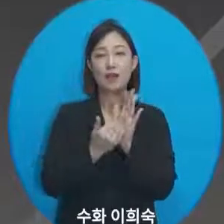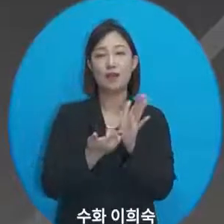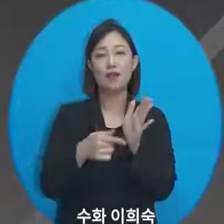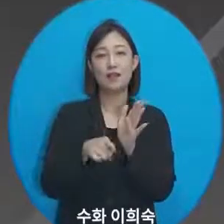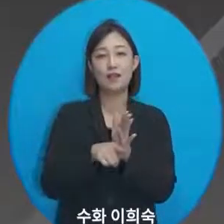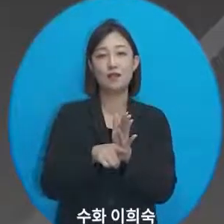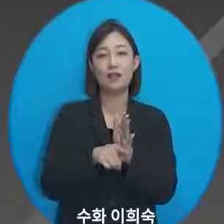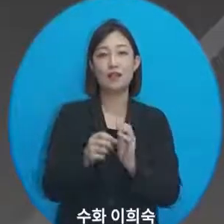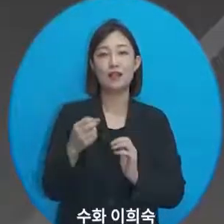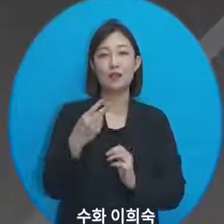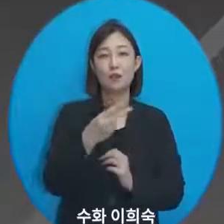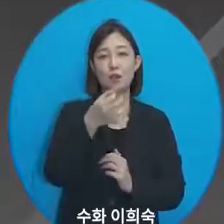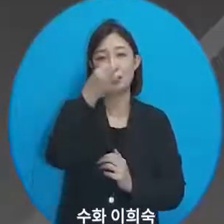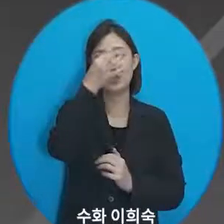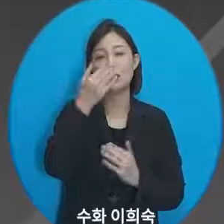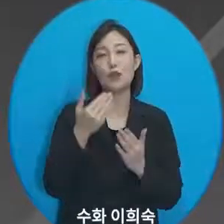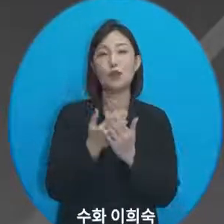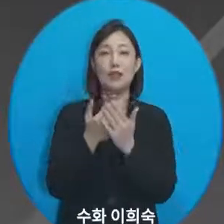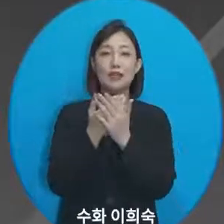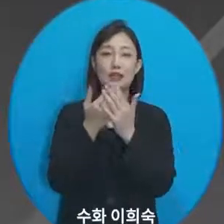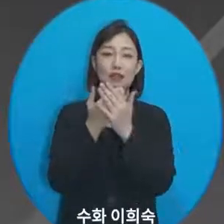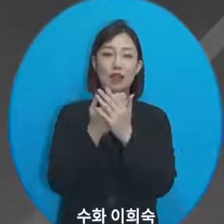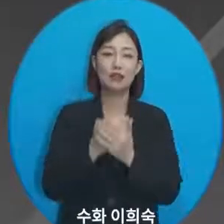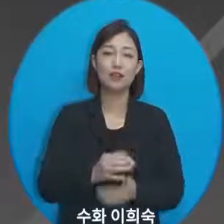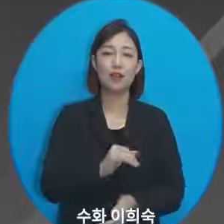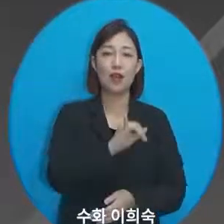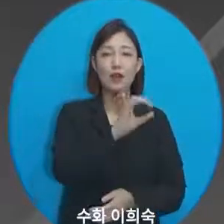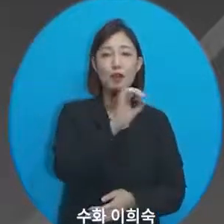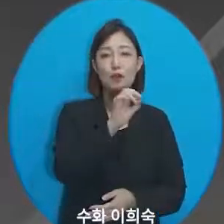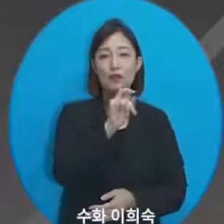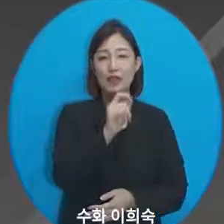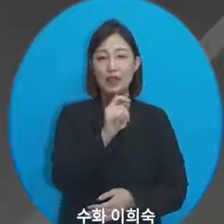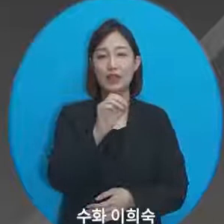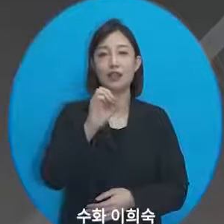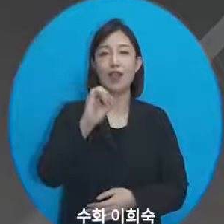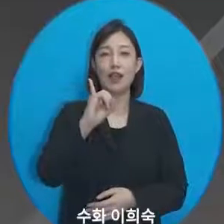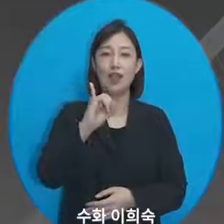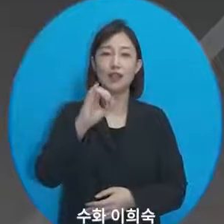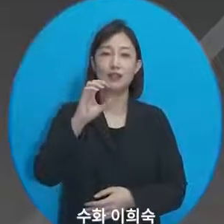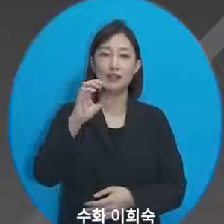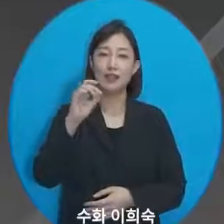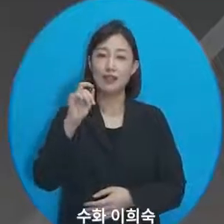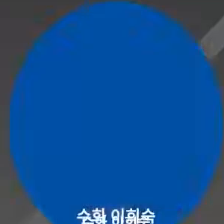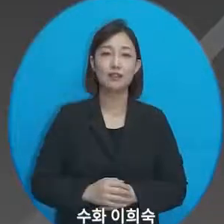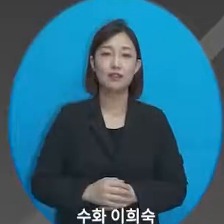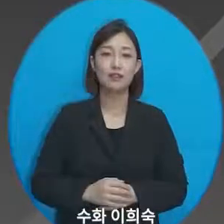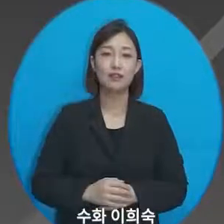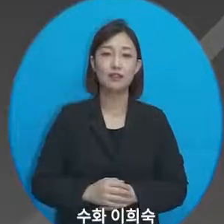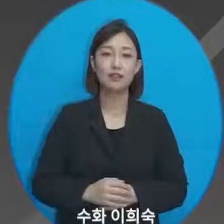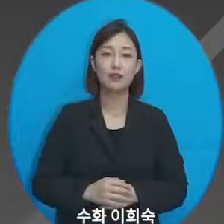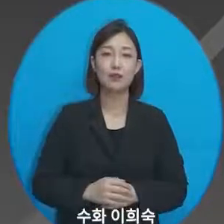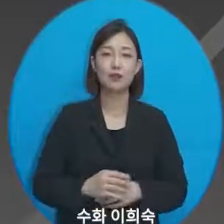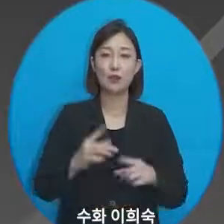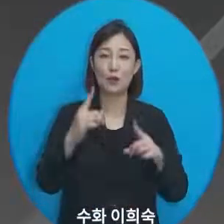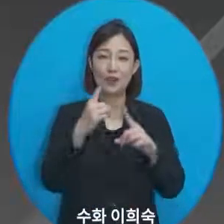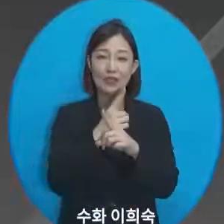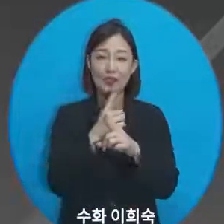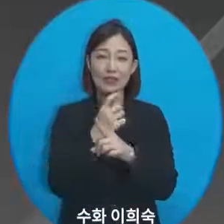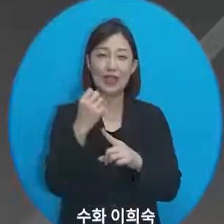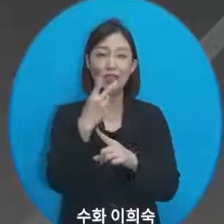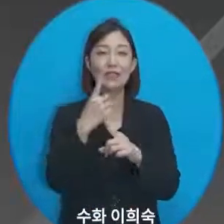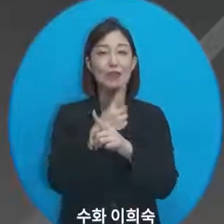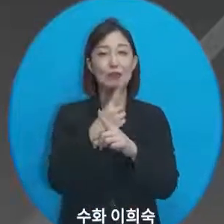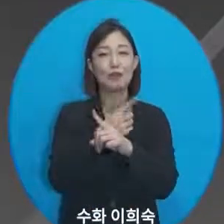발전에 따른 유니버셜 디자인, IoT와 유니버셜 디자인, ICT와 유니버셜 디자인, 리모델링 유니버셜